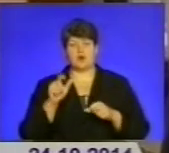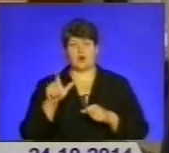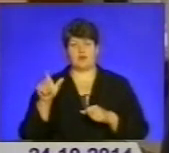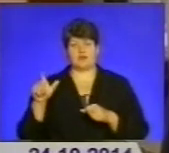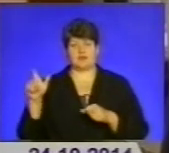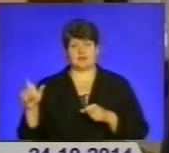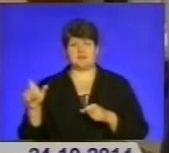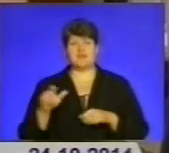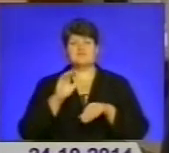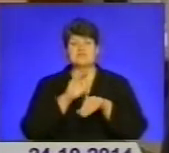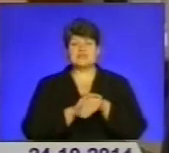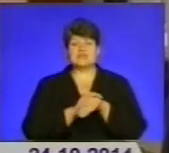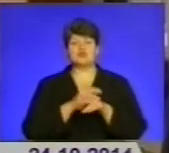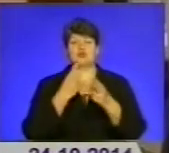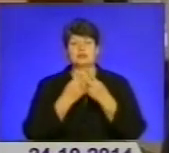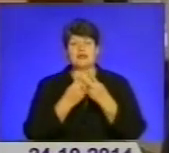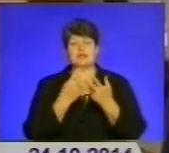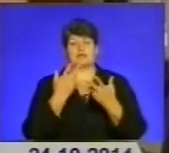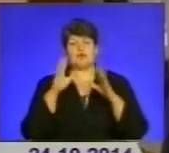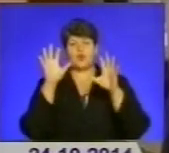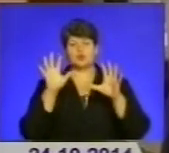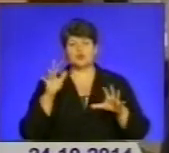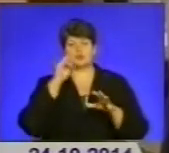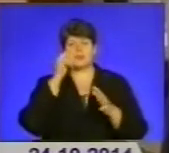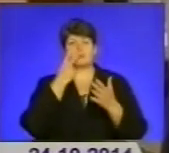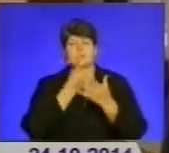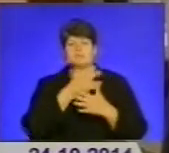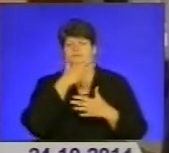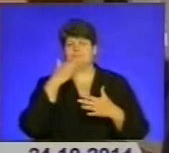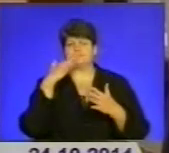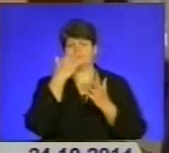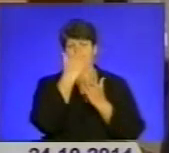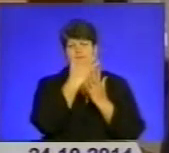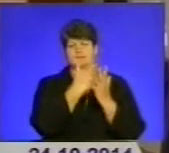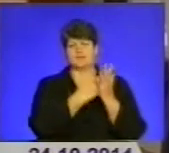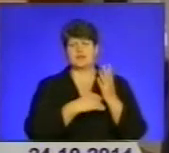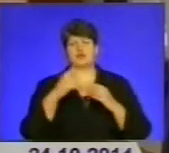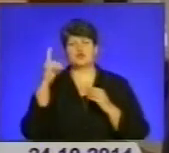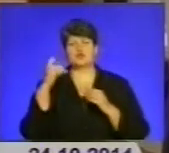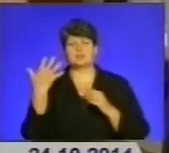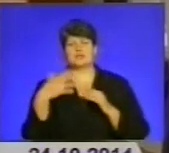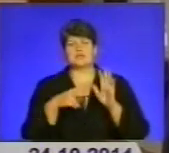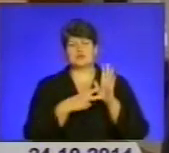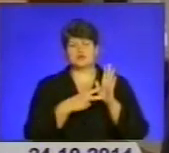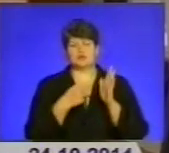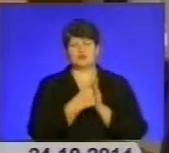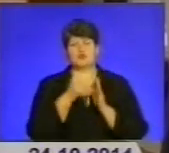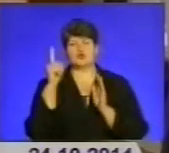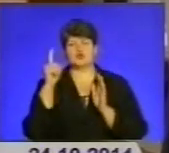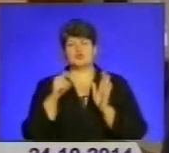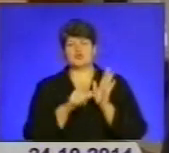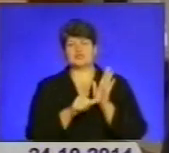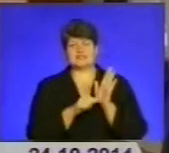Фактично, Кримінальним кодексом України передбачено ряд статей, це зі 157 по 160,